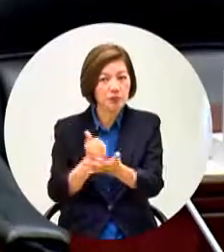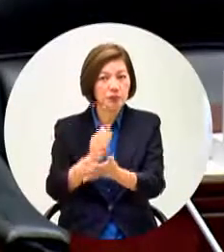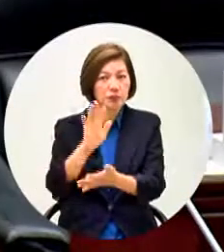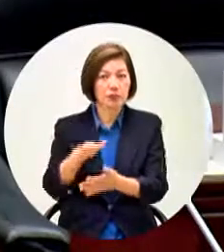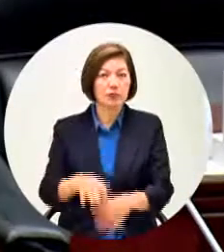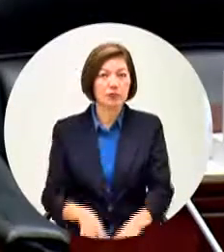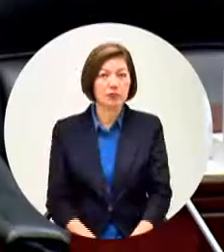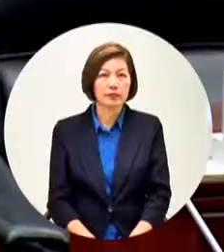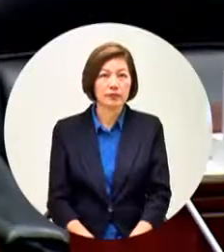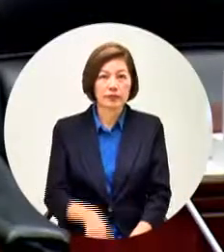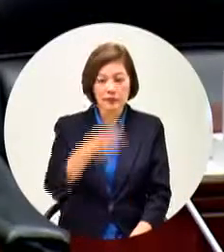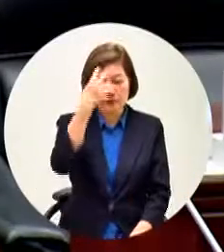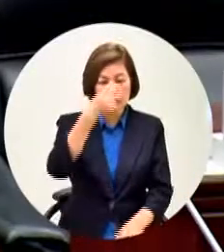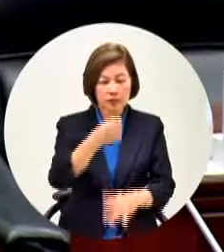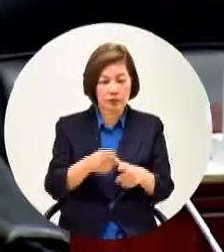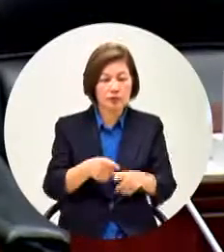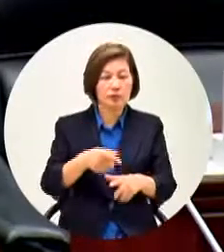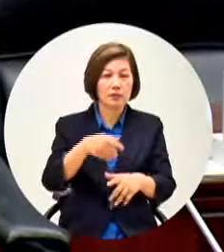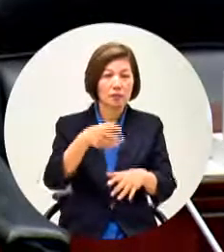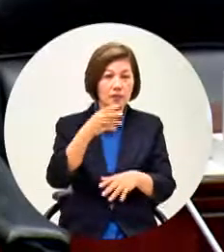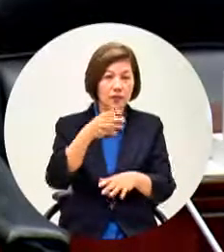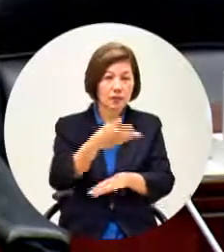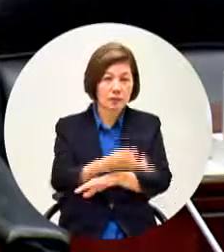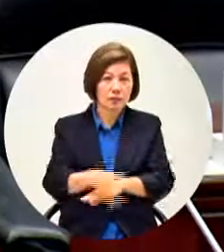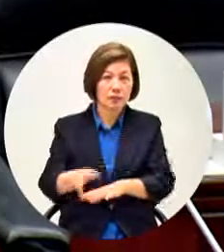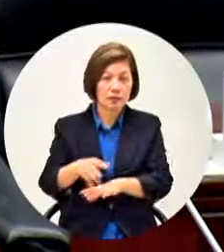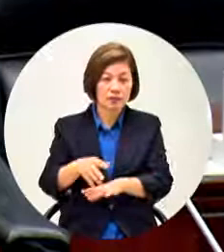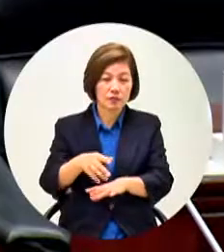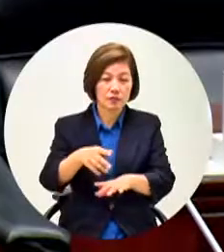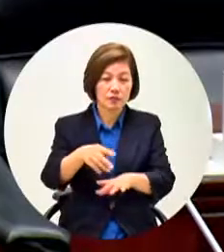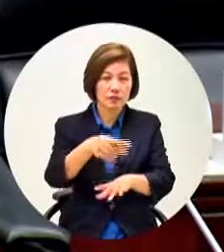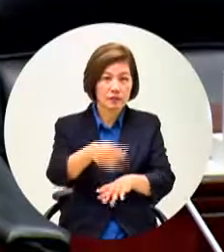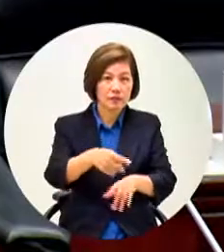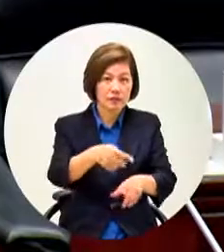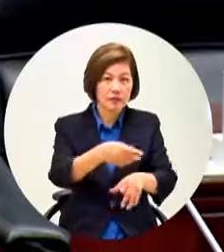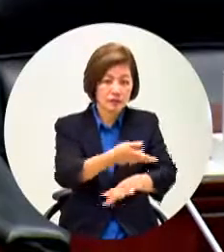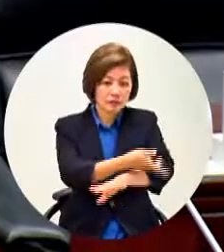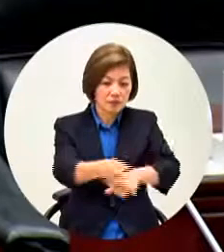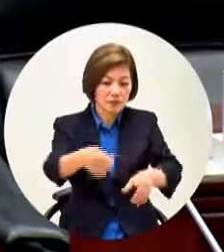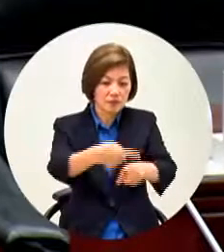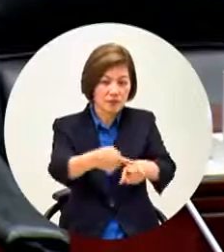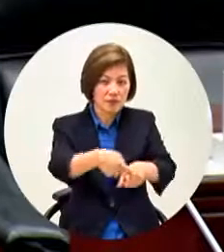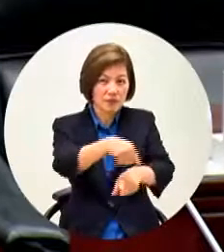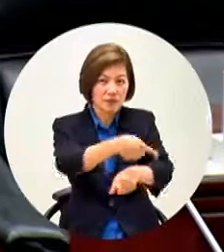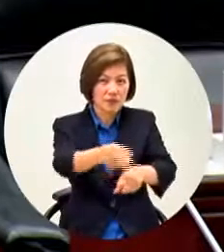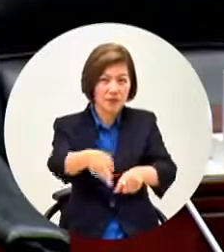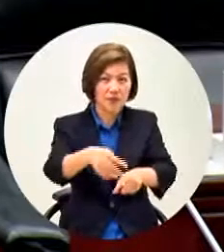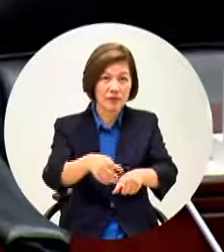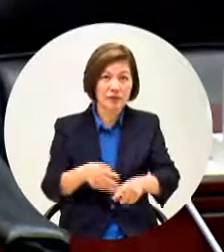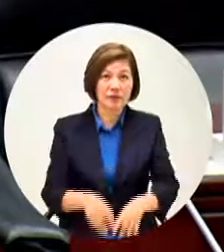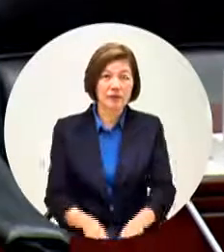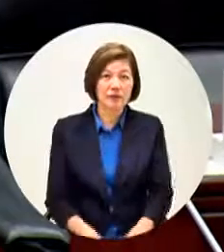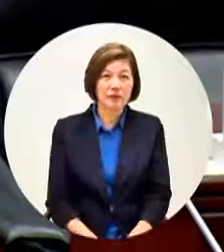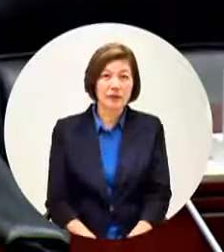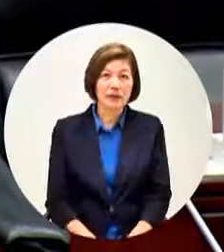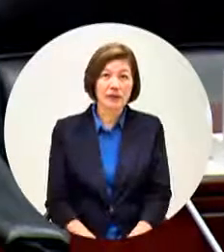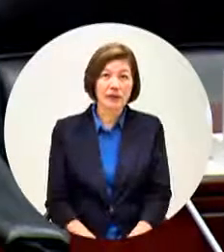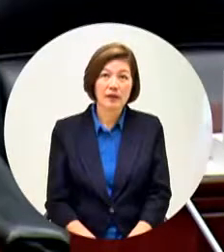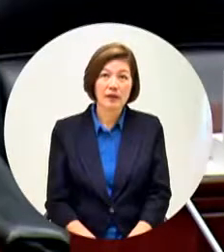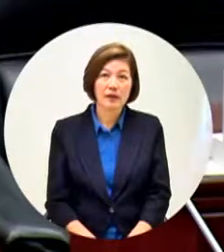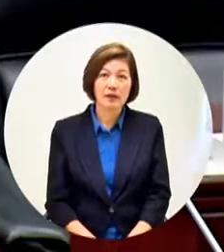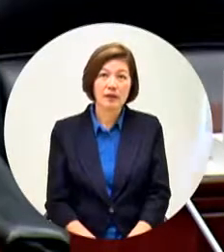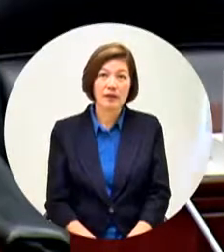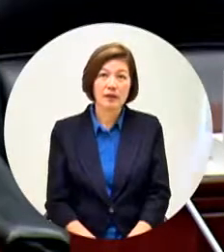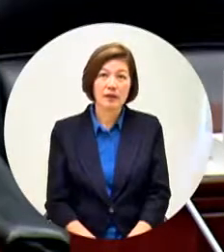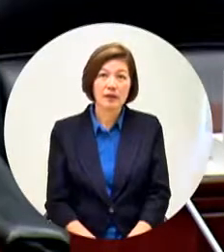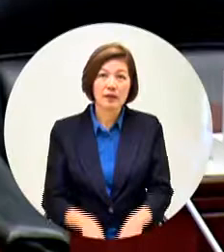迄个曹公圳哦个汇合口呀吼，要搁伫桥安尼八孔桥头前吼，就是